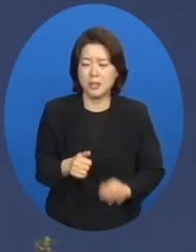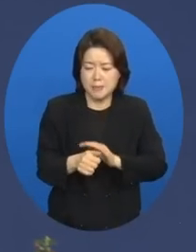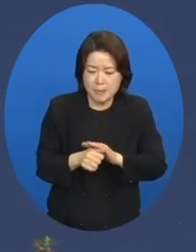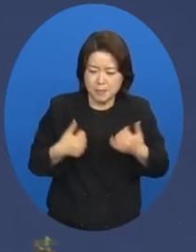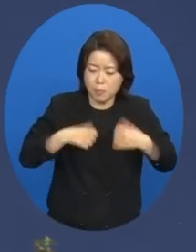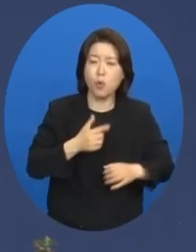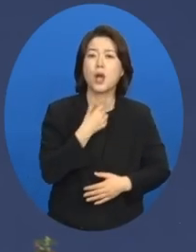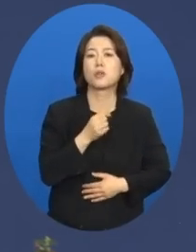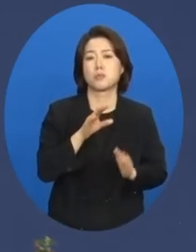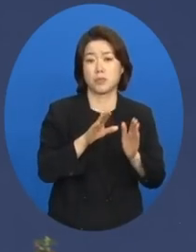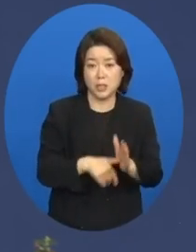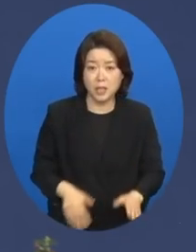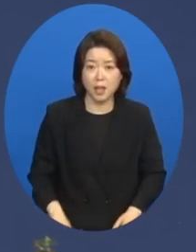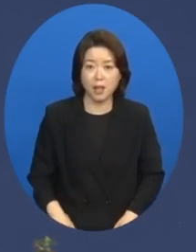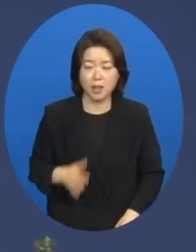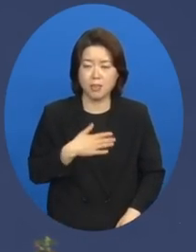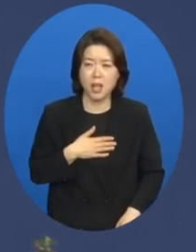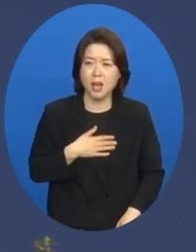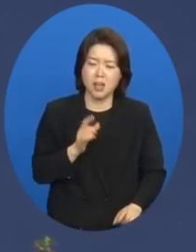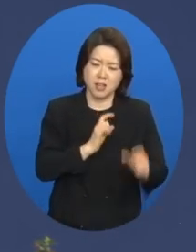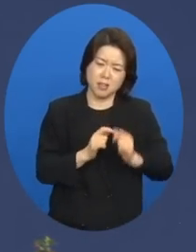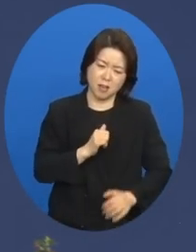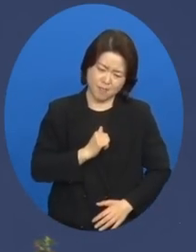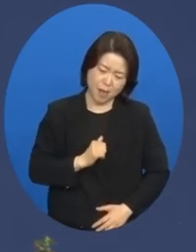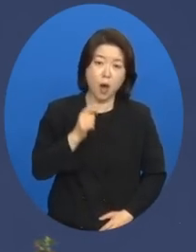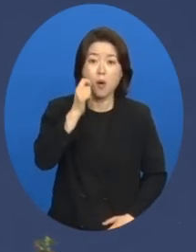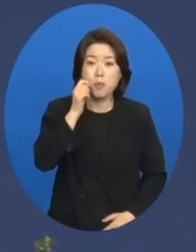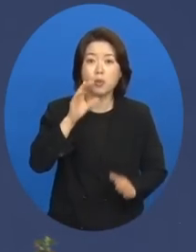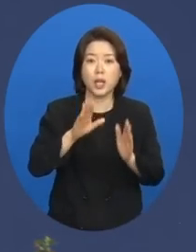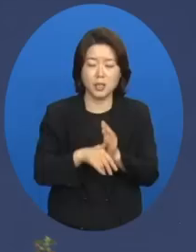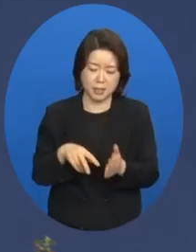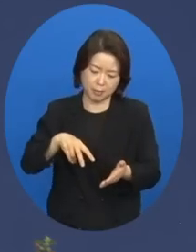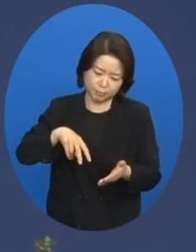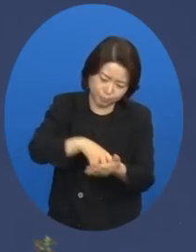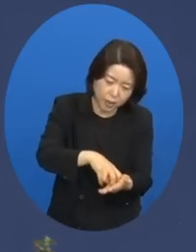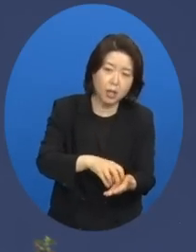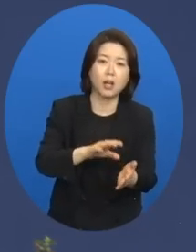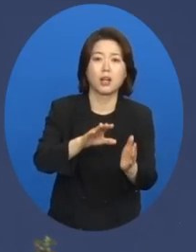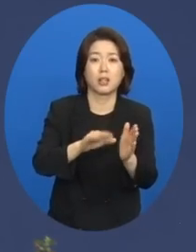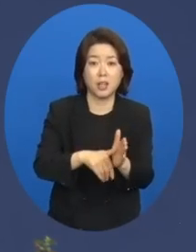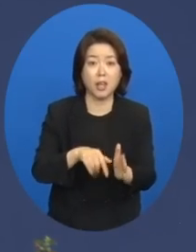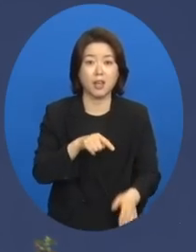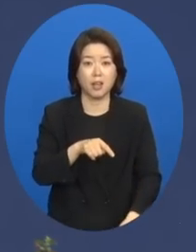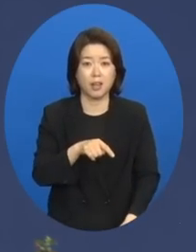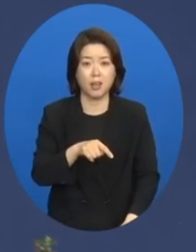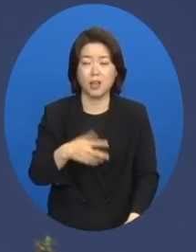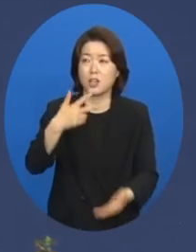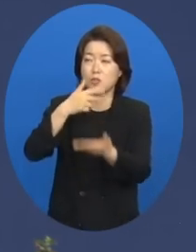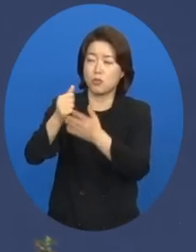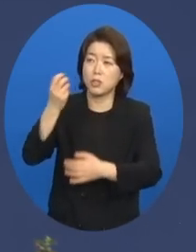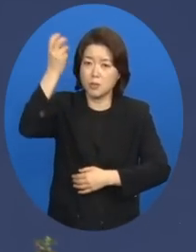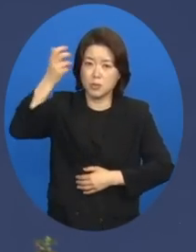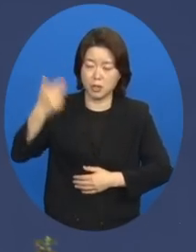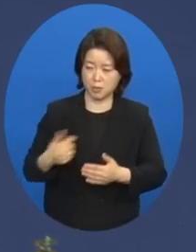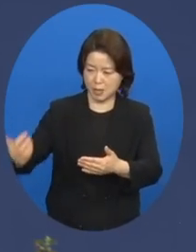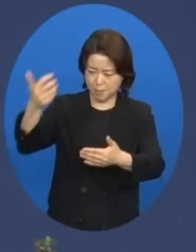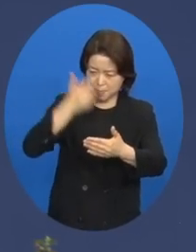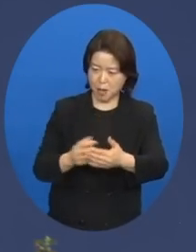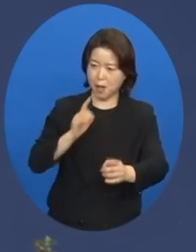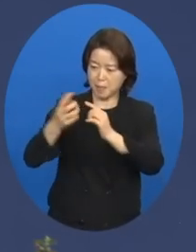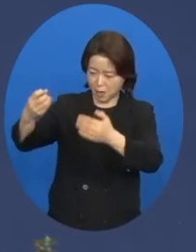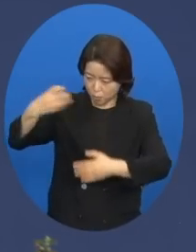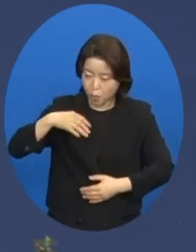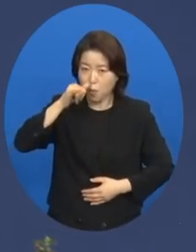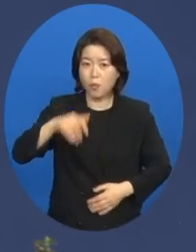때, 나는 더 버틸 수가 없다고 무릎이 털썩 꺾일 때, 그때 주님이 성령님으로 내 안에 말씀해 주시는